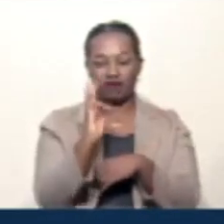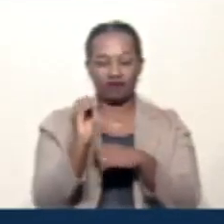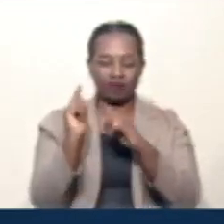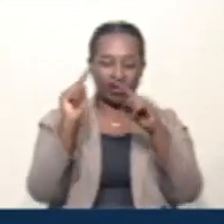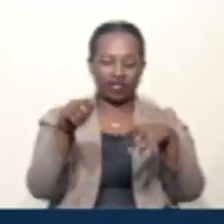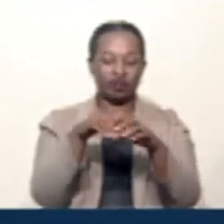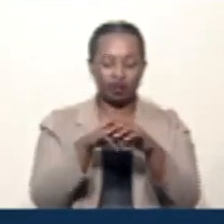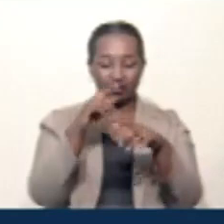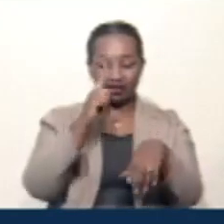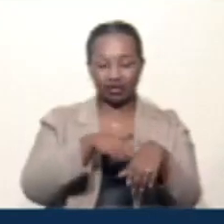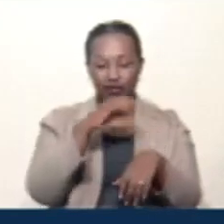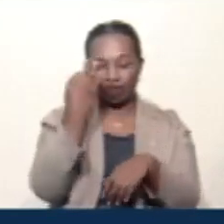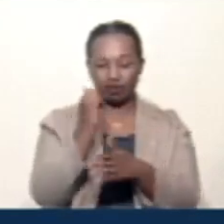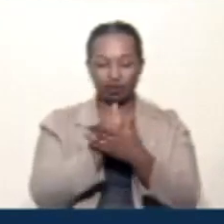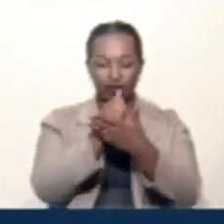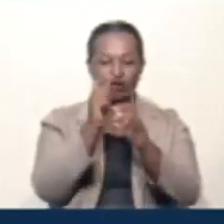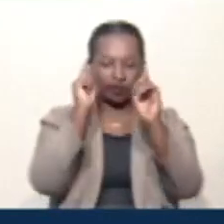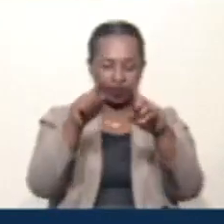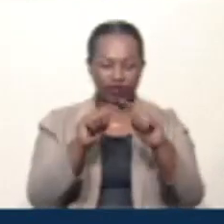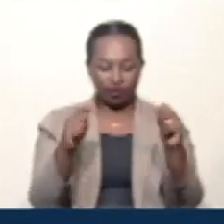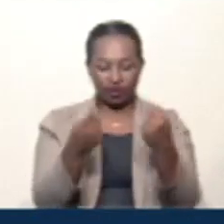gatatu izatuma bagera mu matsinda y'imikino ya